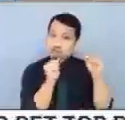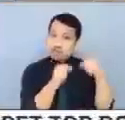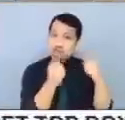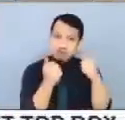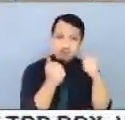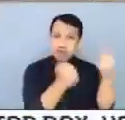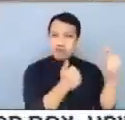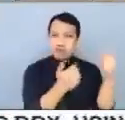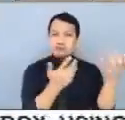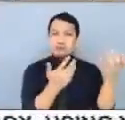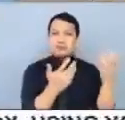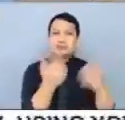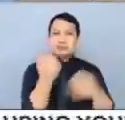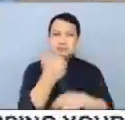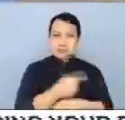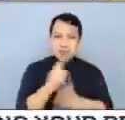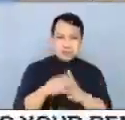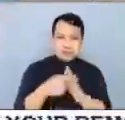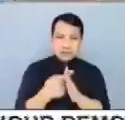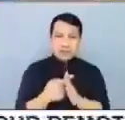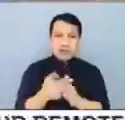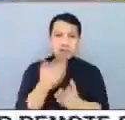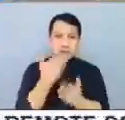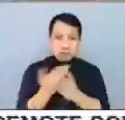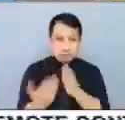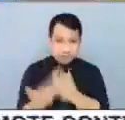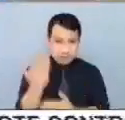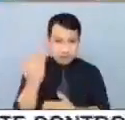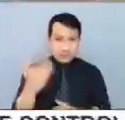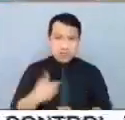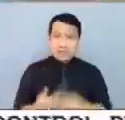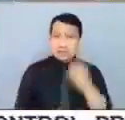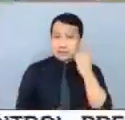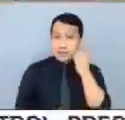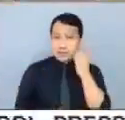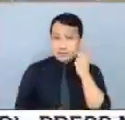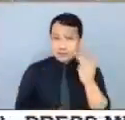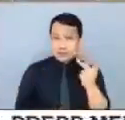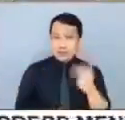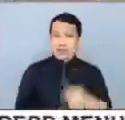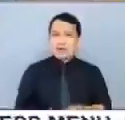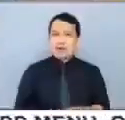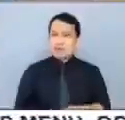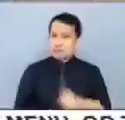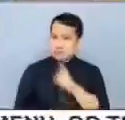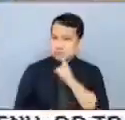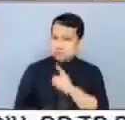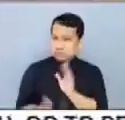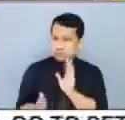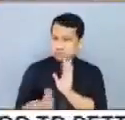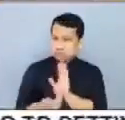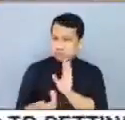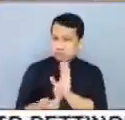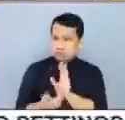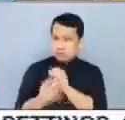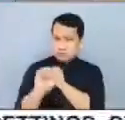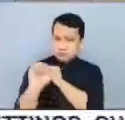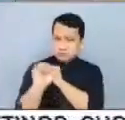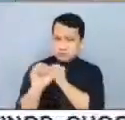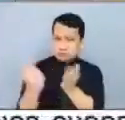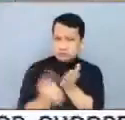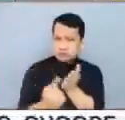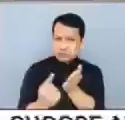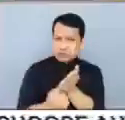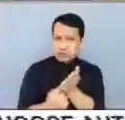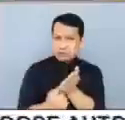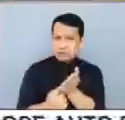elections, Attorney? Napakalaki po. Napakalaki ang social media kasi walang malalaking